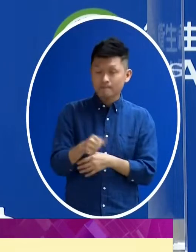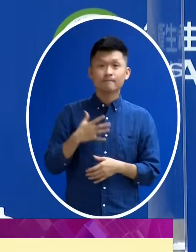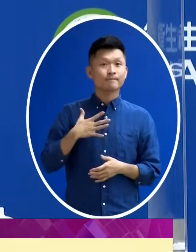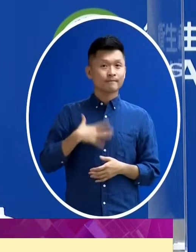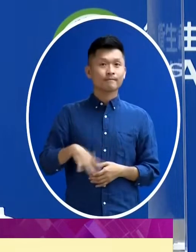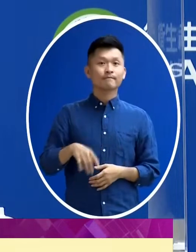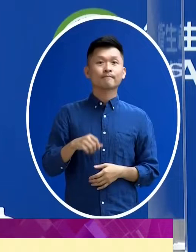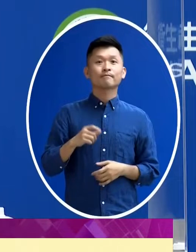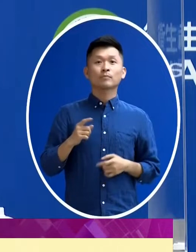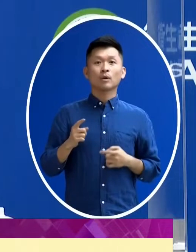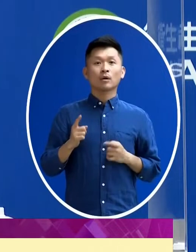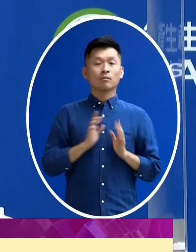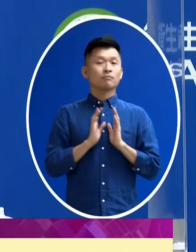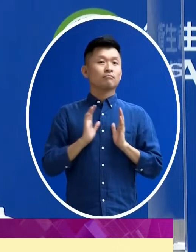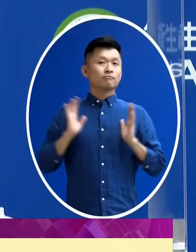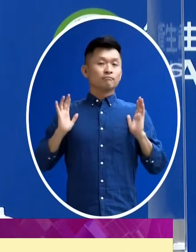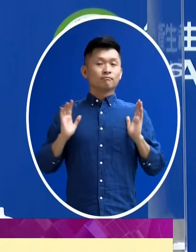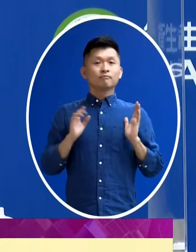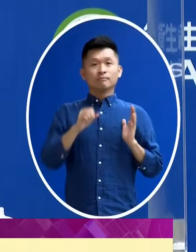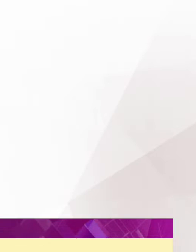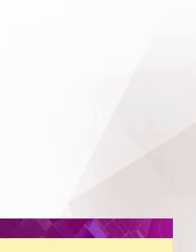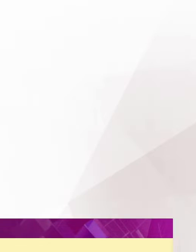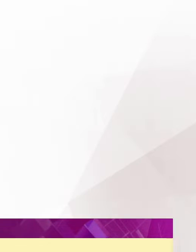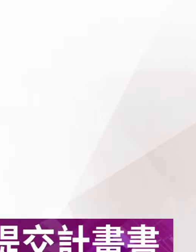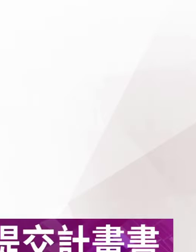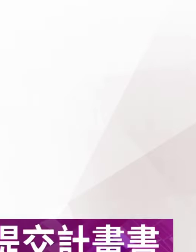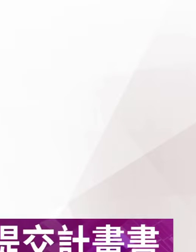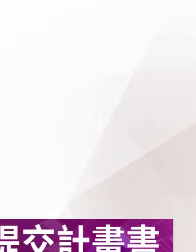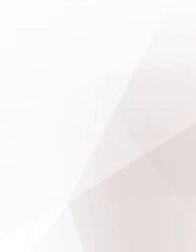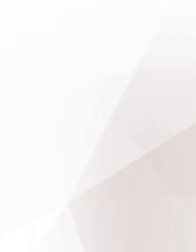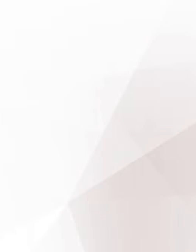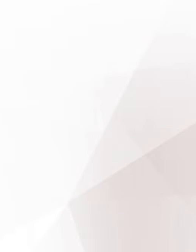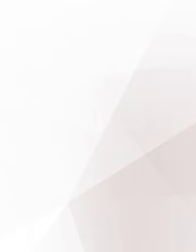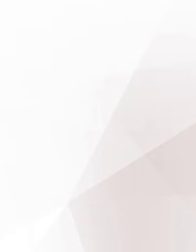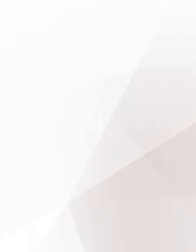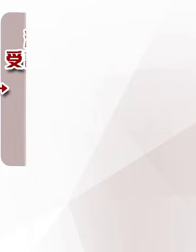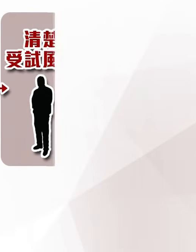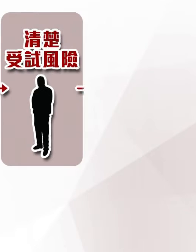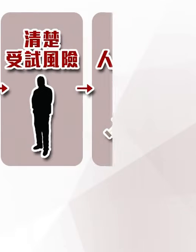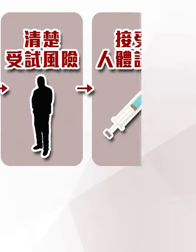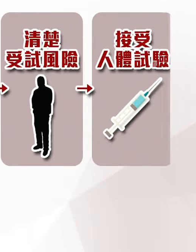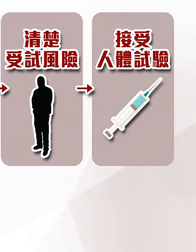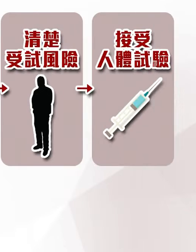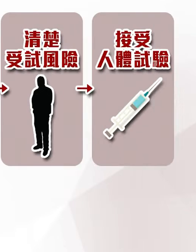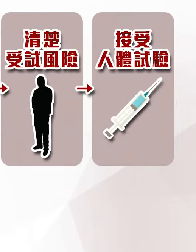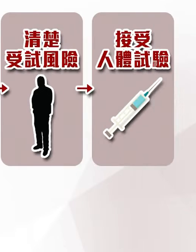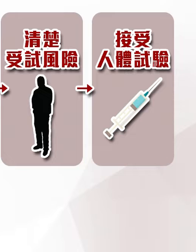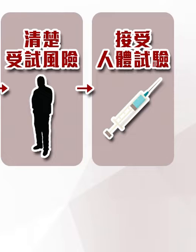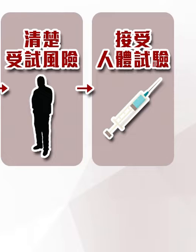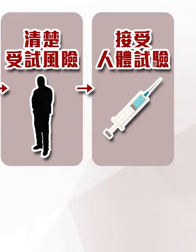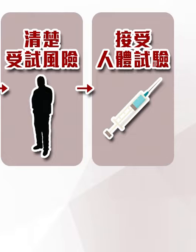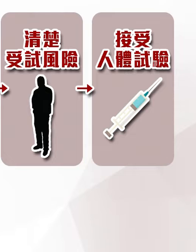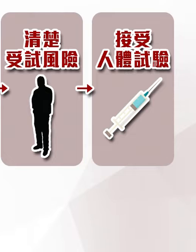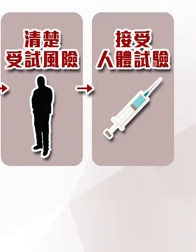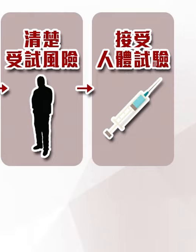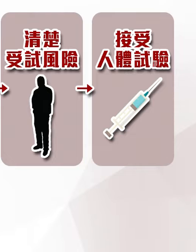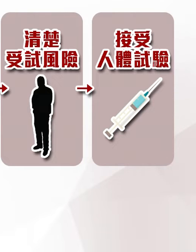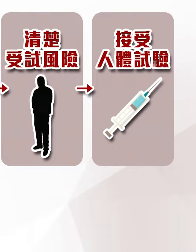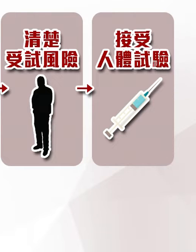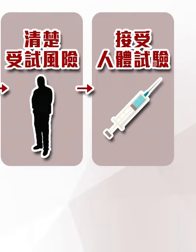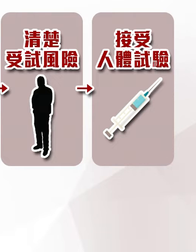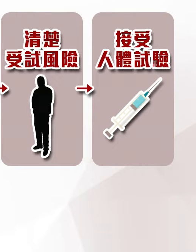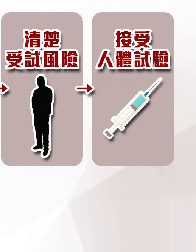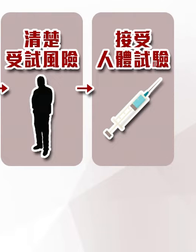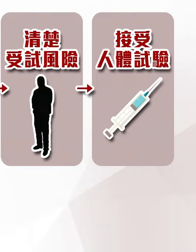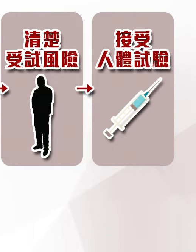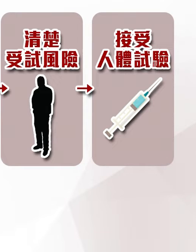以 free 很放心的可以拒绝。 医院招募到受试者后，还得让医生评估病史，确定符合资格后，